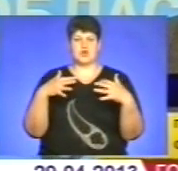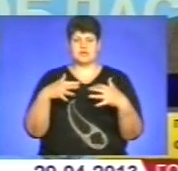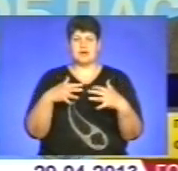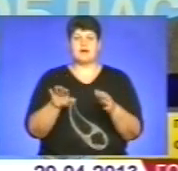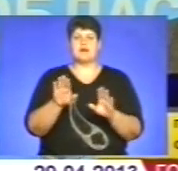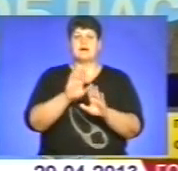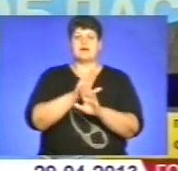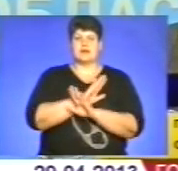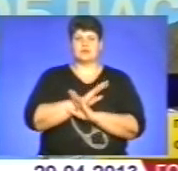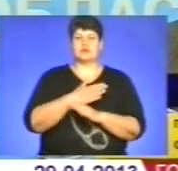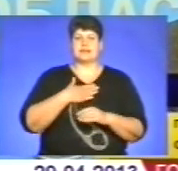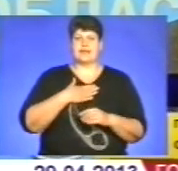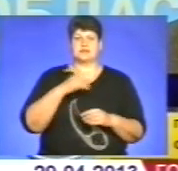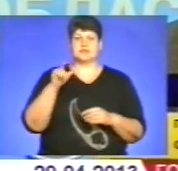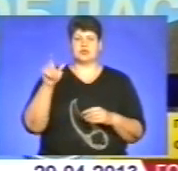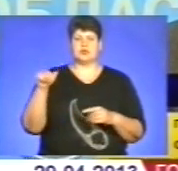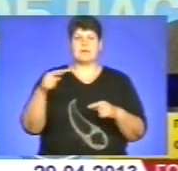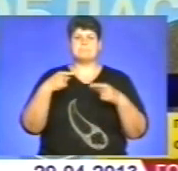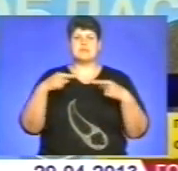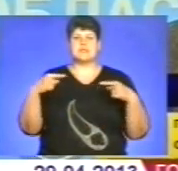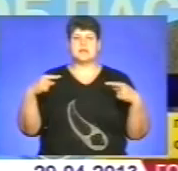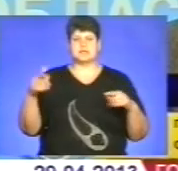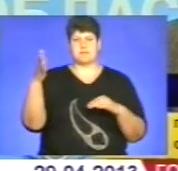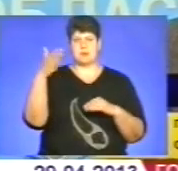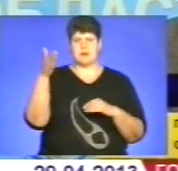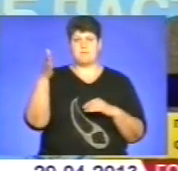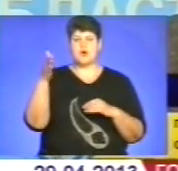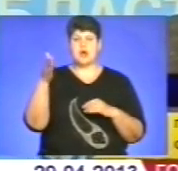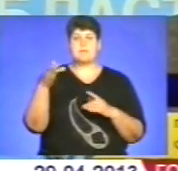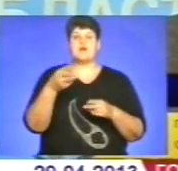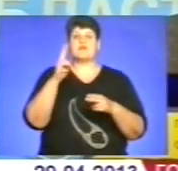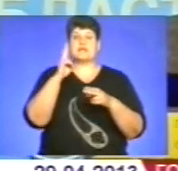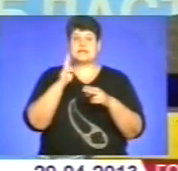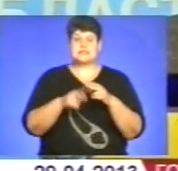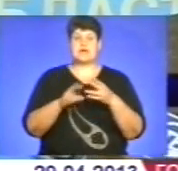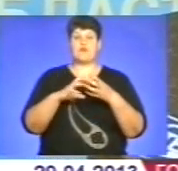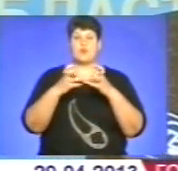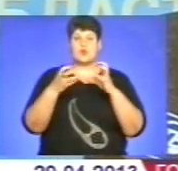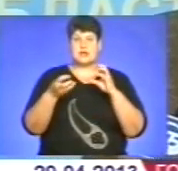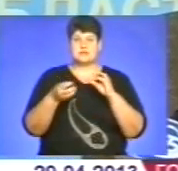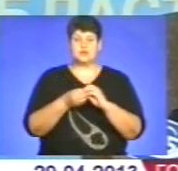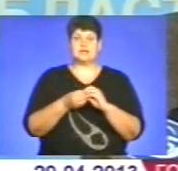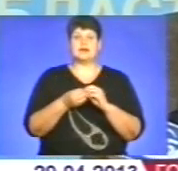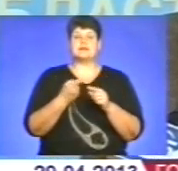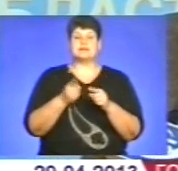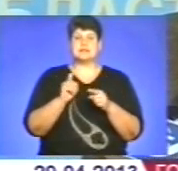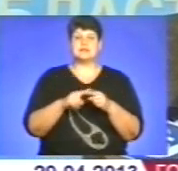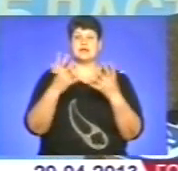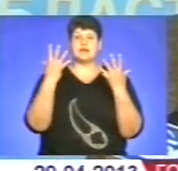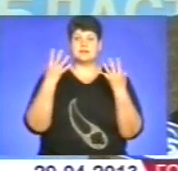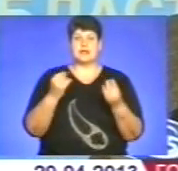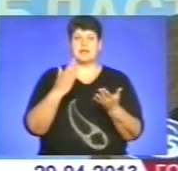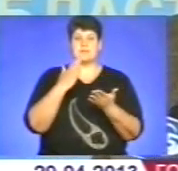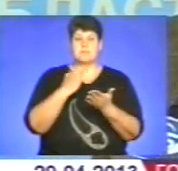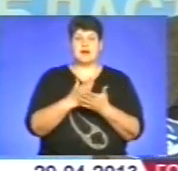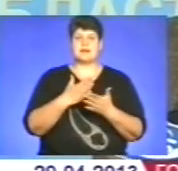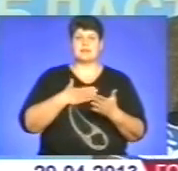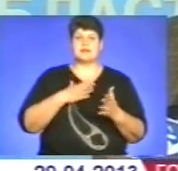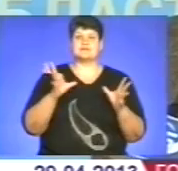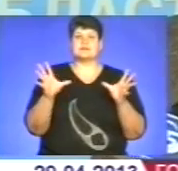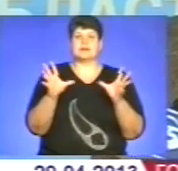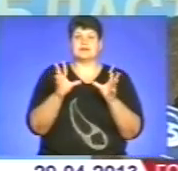гинули наші люди під різними прапорами, але в кінцевому результаті цей день має нас